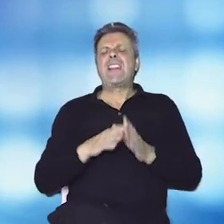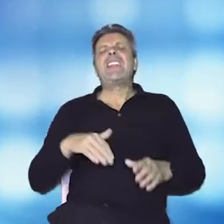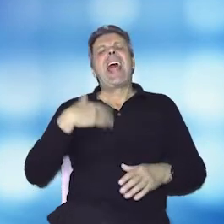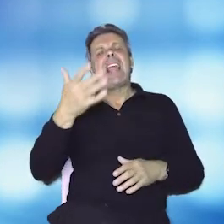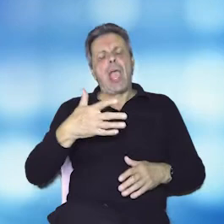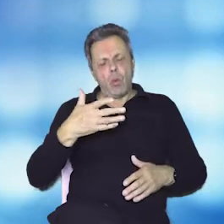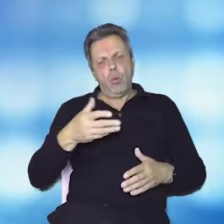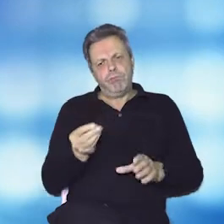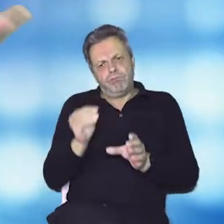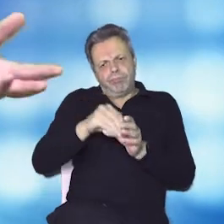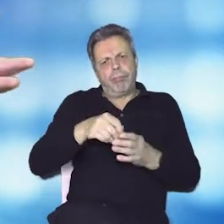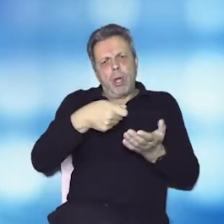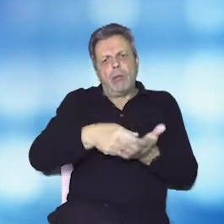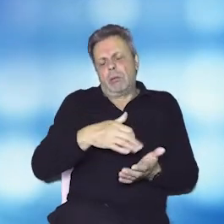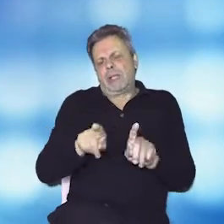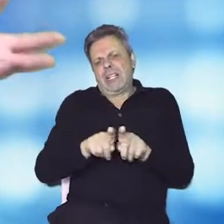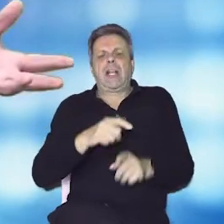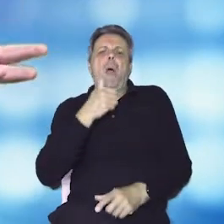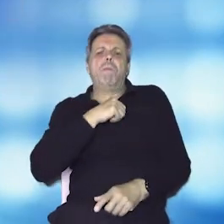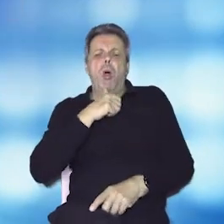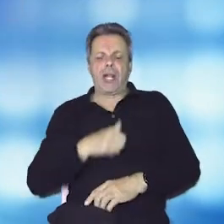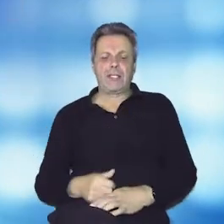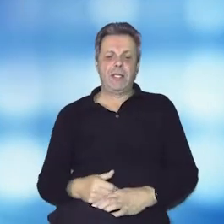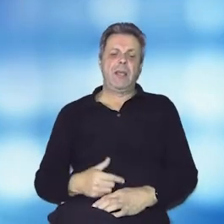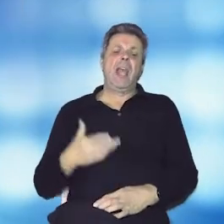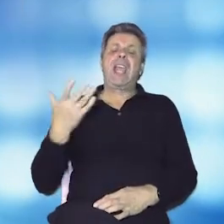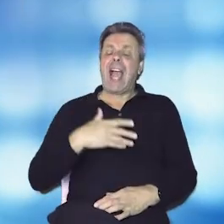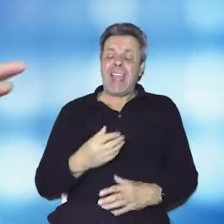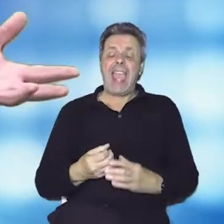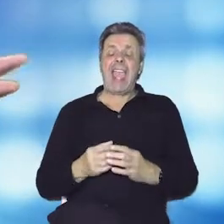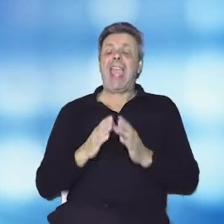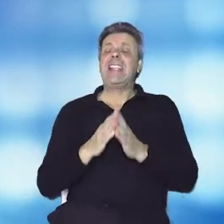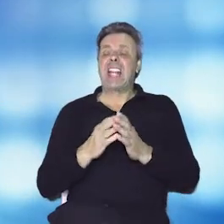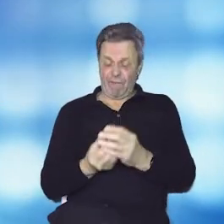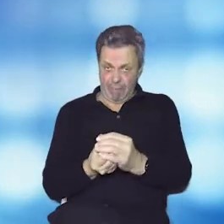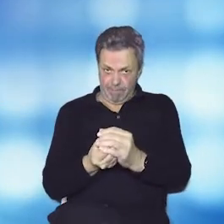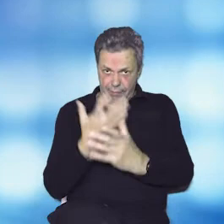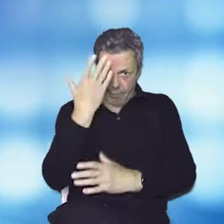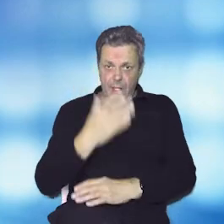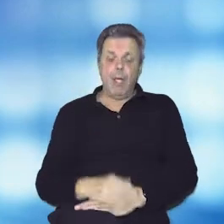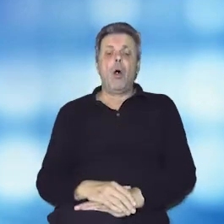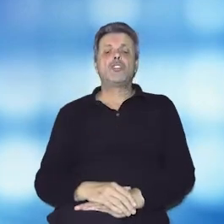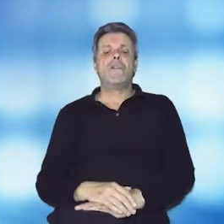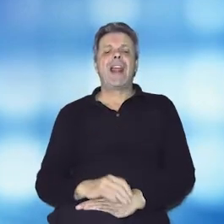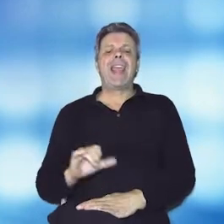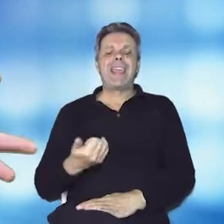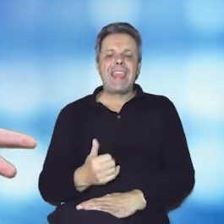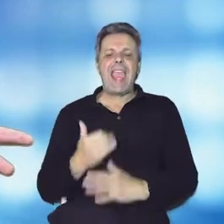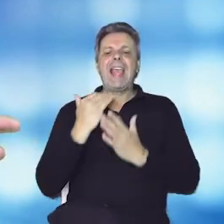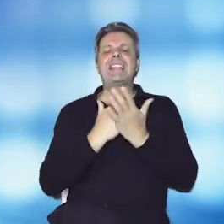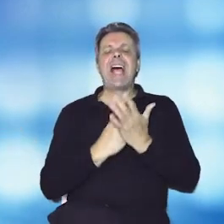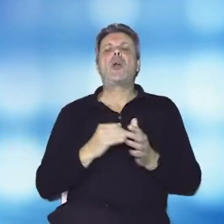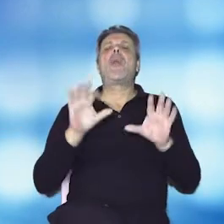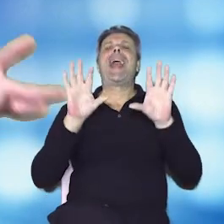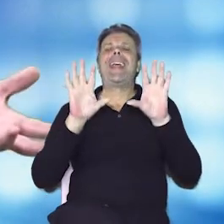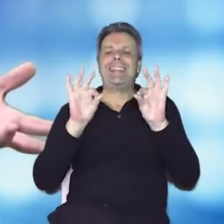I kada je crkva obnovljena, jedan od zapovjedi koji je obnovljeno, koji je gospodin dao preko Josepha Smitha, jest zakon